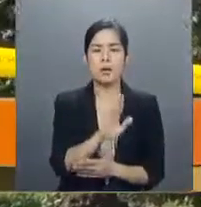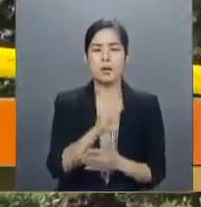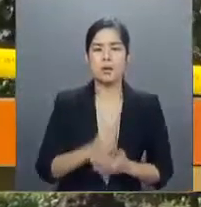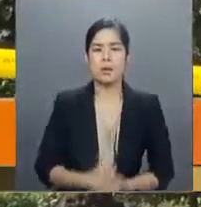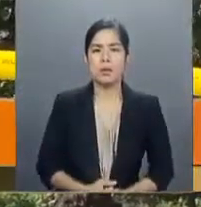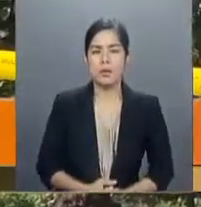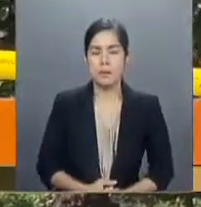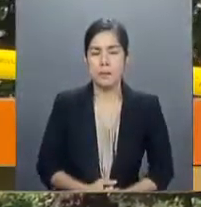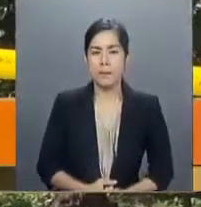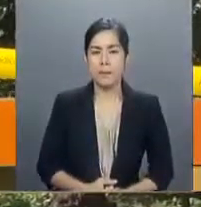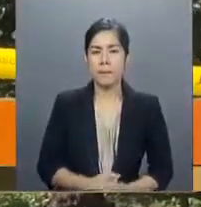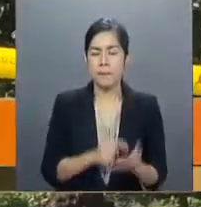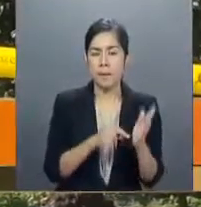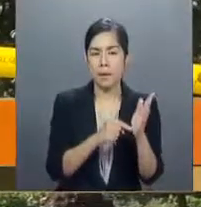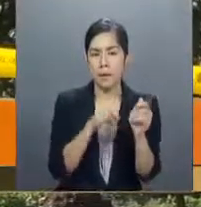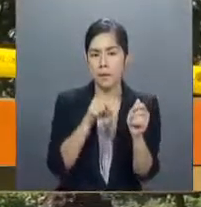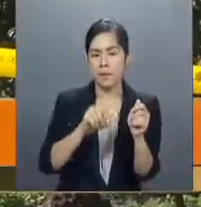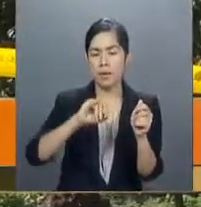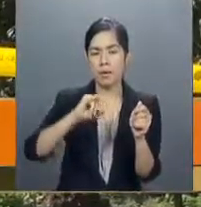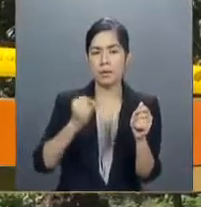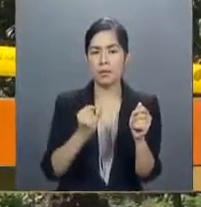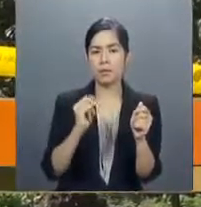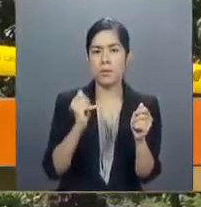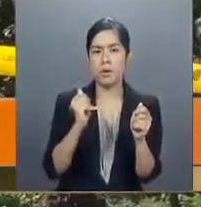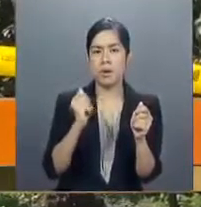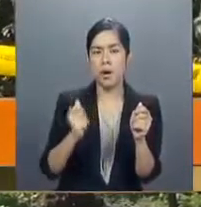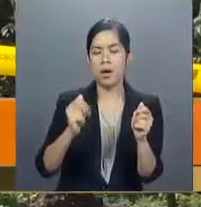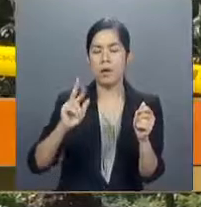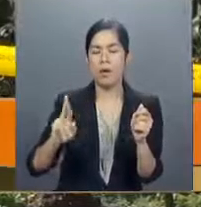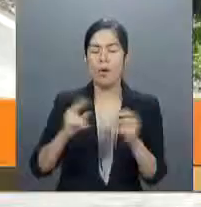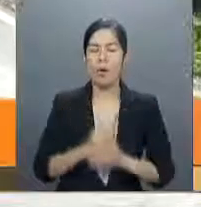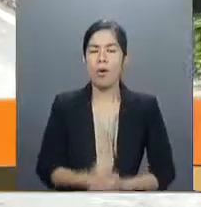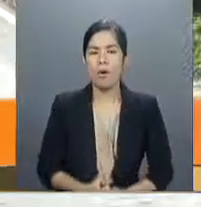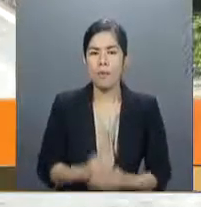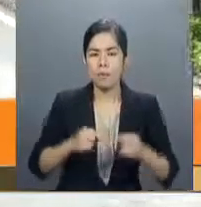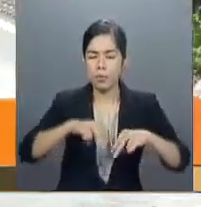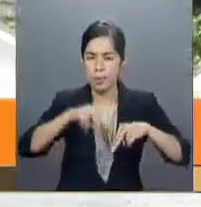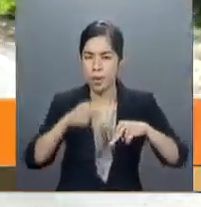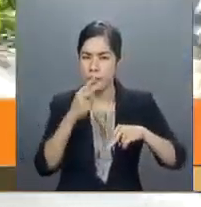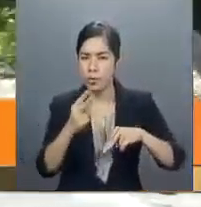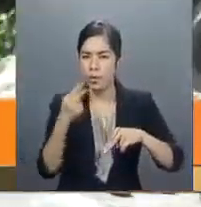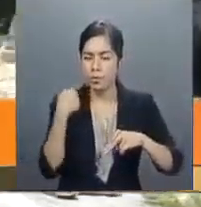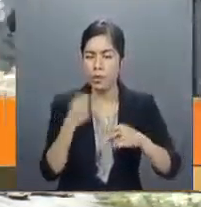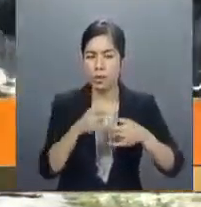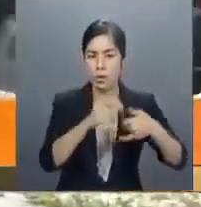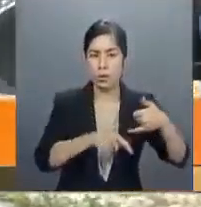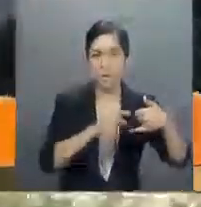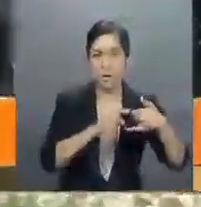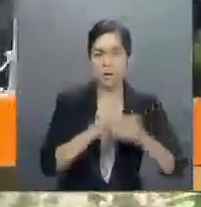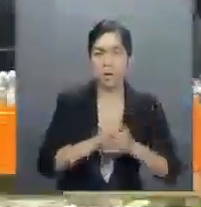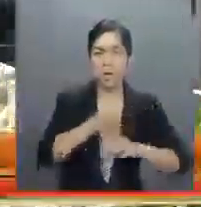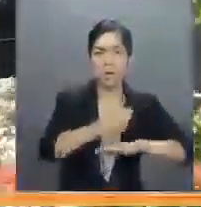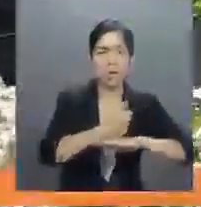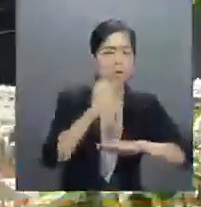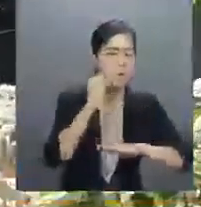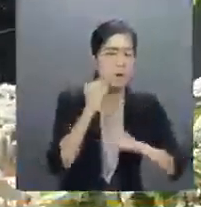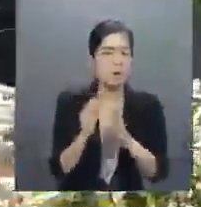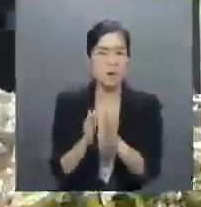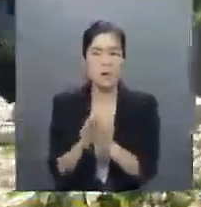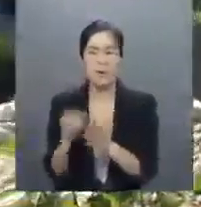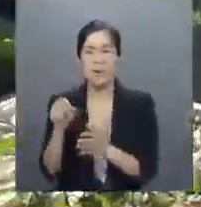จากการสอบสวนขณะที่นายอนุบาและชาวบ้านกำลังช่วยกันขุดบ่อน้ำค่ะมีผู้ก่อเหตุประมาณ 4-5 คน